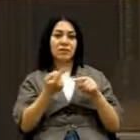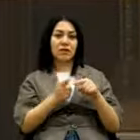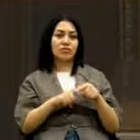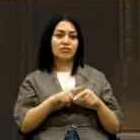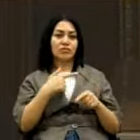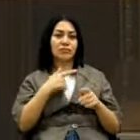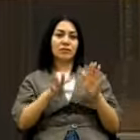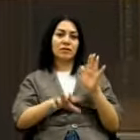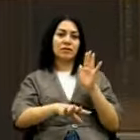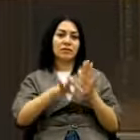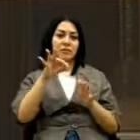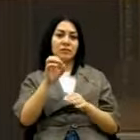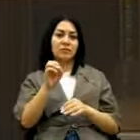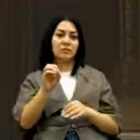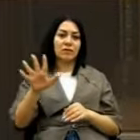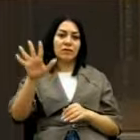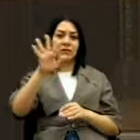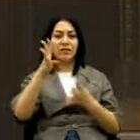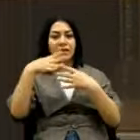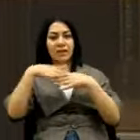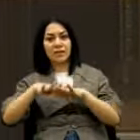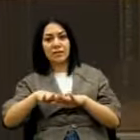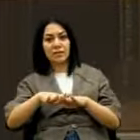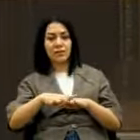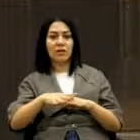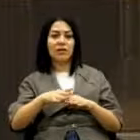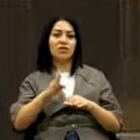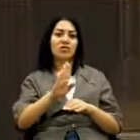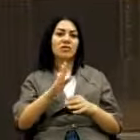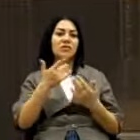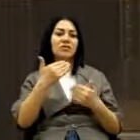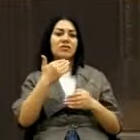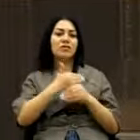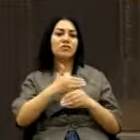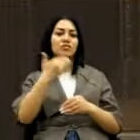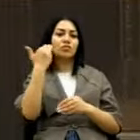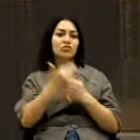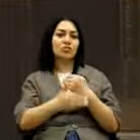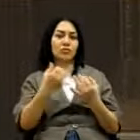ընտրությունը եվրոինտեգրումն է, թե ոչ, դա այլևս ժամկետանց խոսակցություն է։